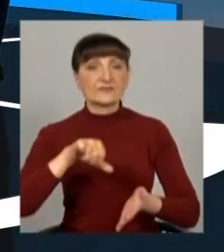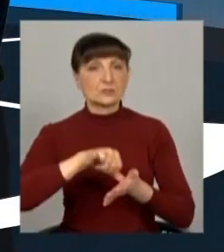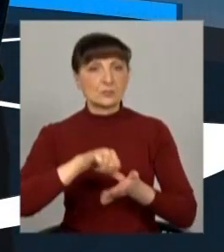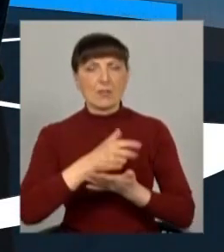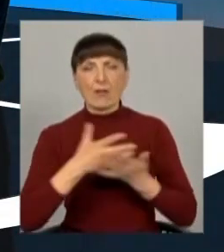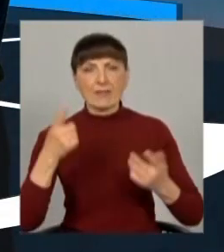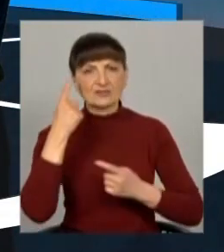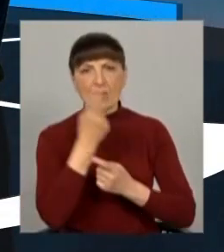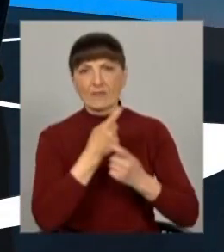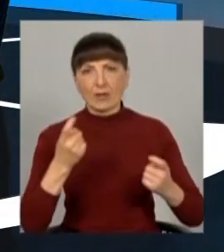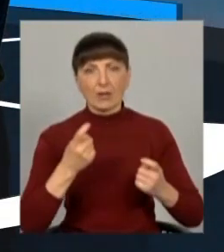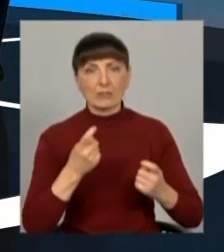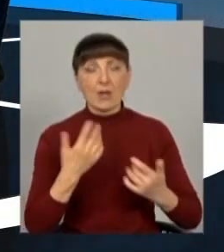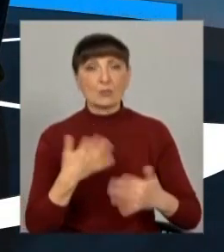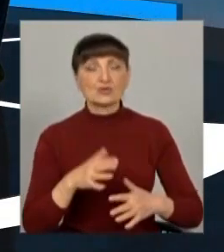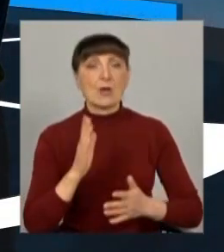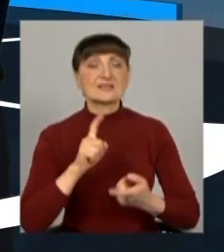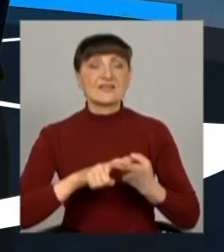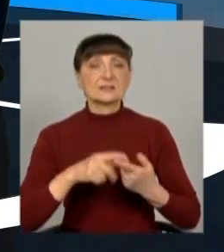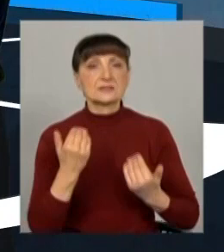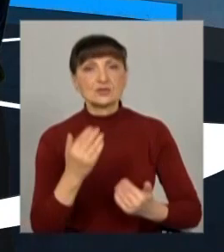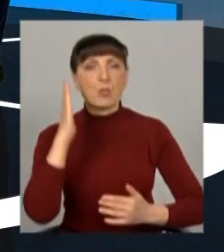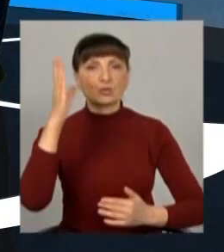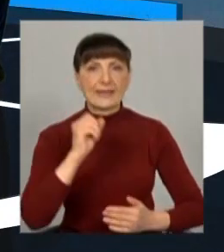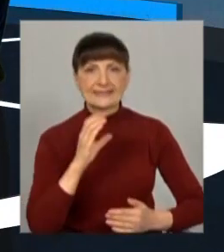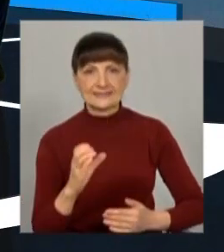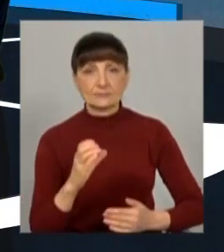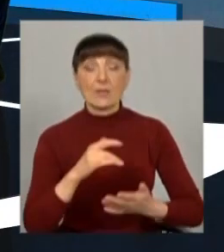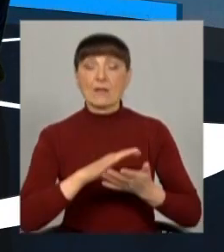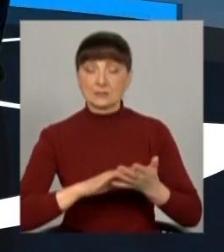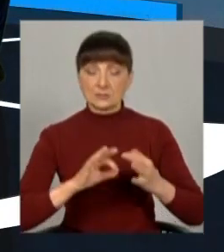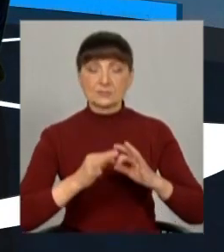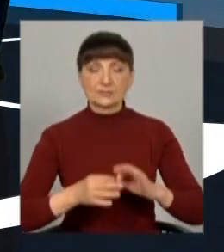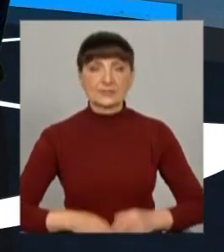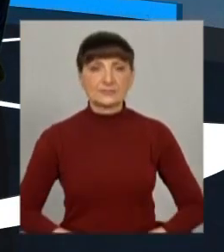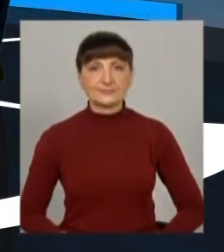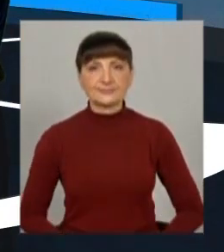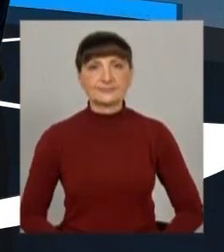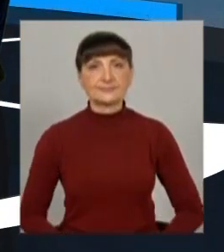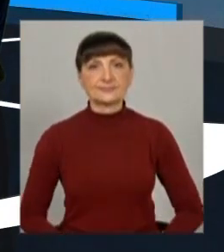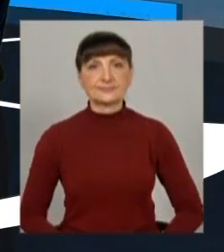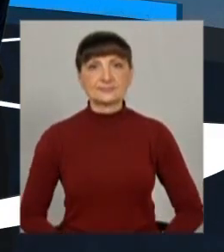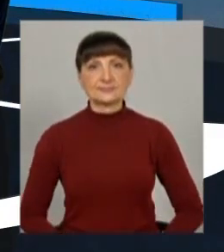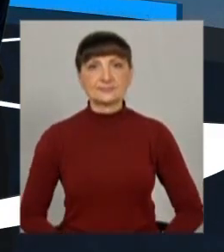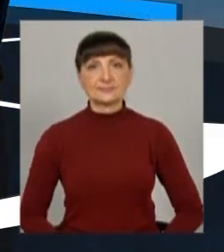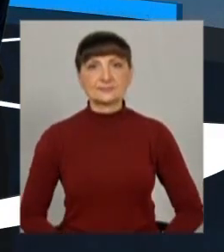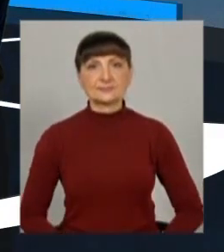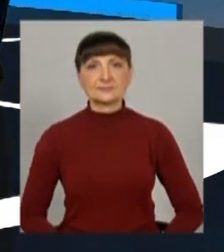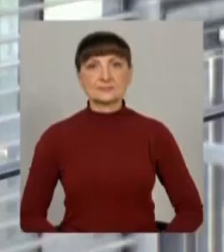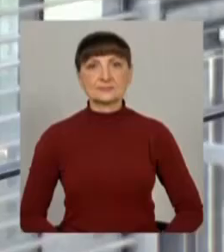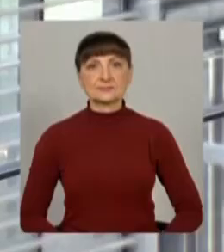которые касались настоящего и будущего ЕАЭС. Даля Насипова следила за встречей на высшем уровне.